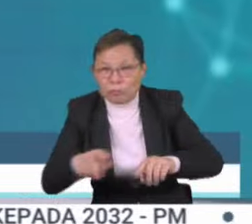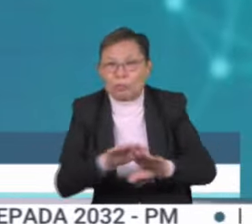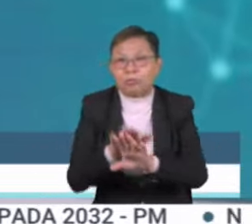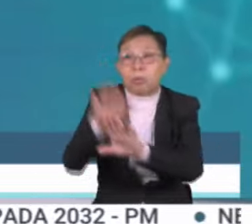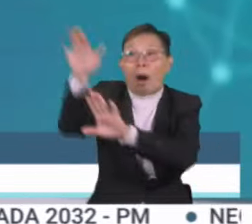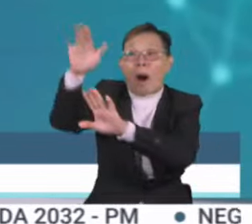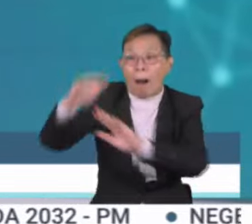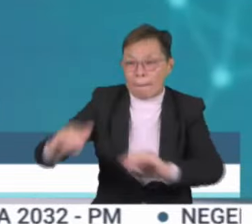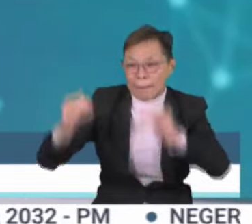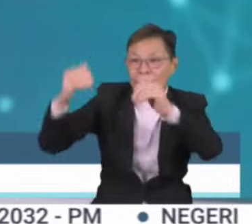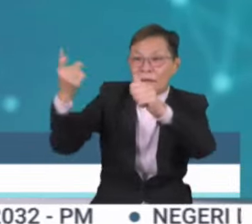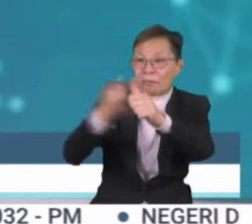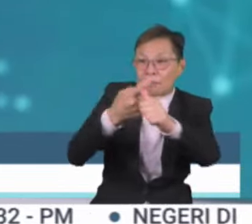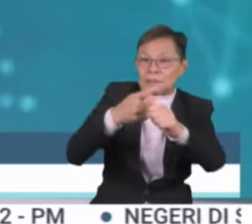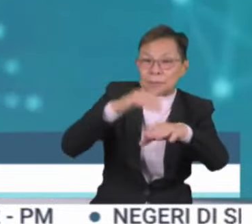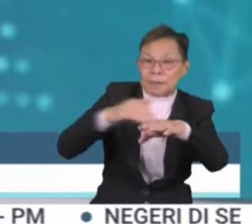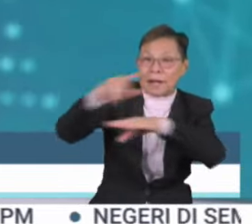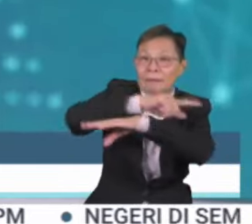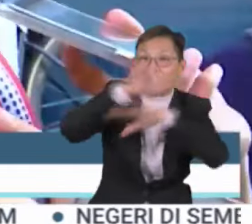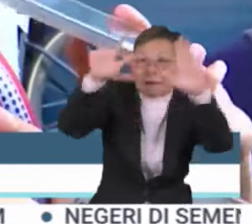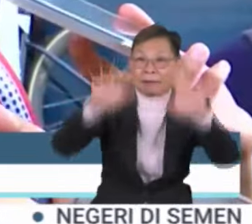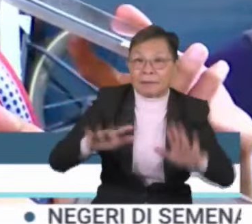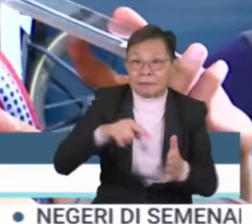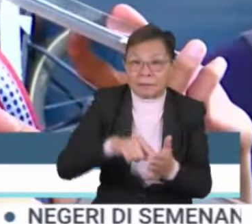pendakian peringkat pertama Ahad ini.